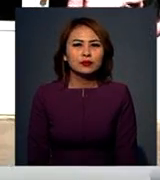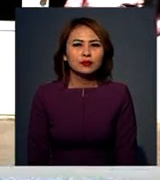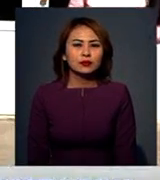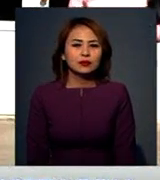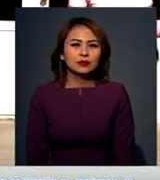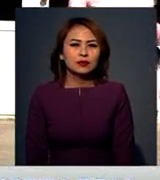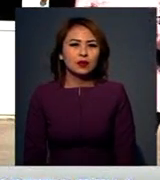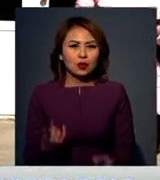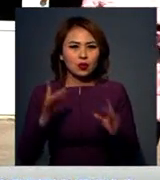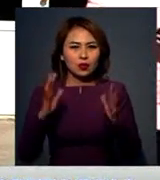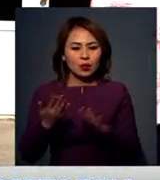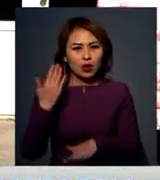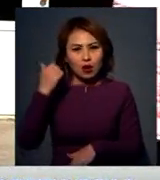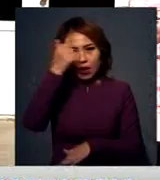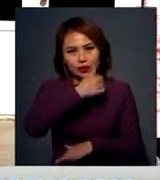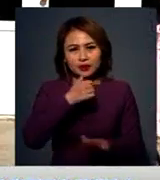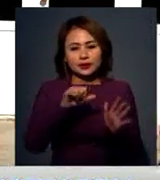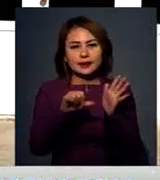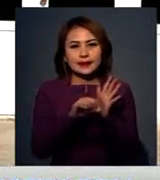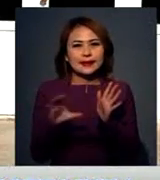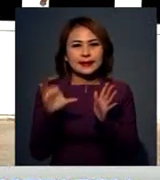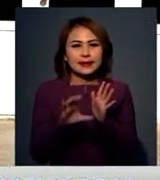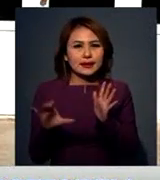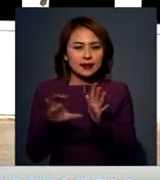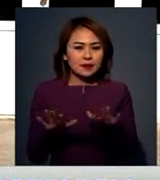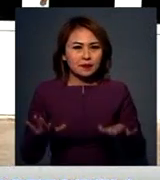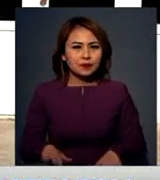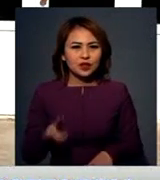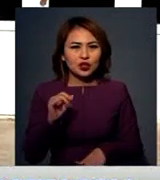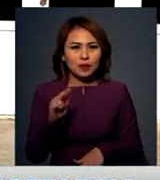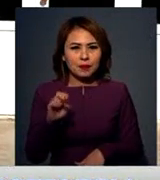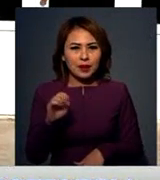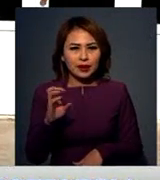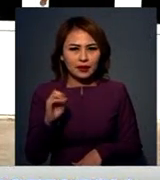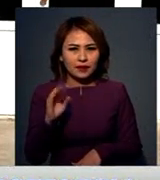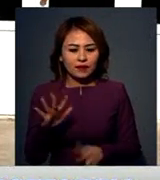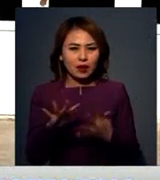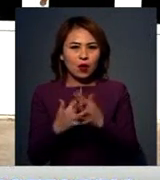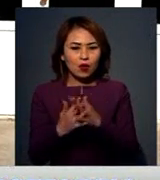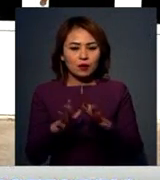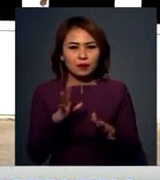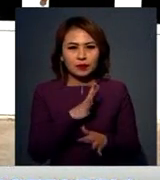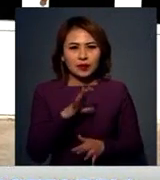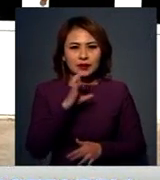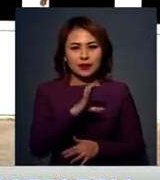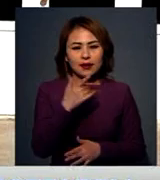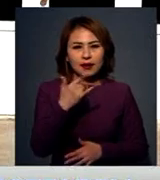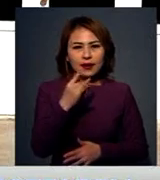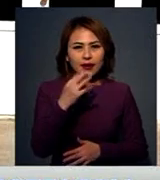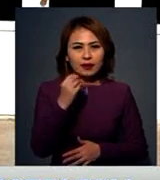Бұл оқ соқиға өткен жылдың 6-шы қыркүйегінде Ақжайық ауданының орталығы Чапаев ауылында болған еді. Сотталушы Серік